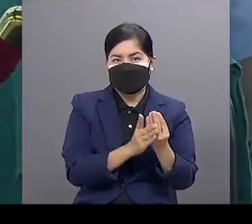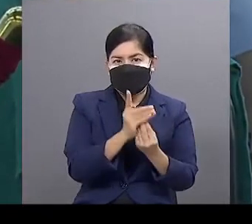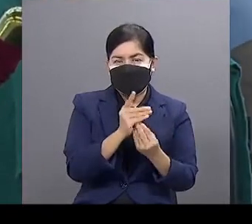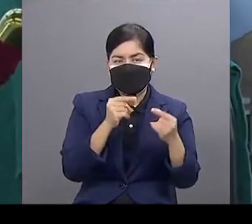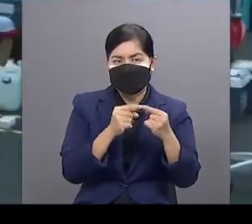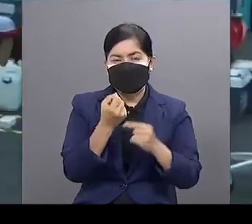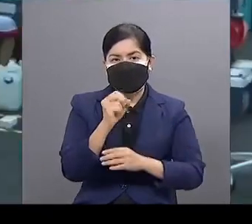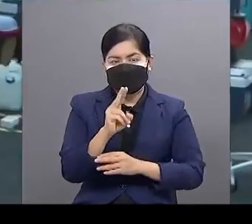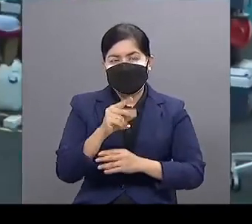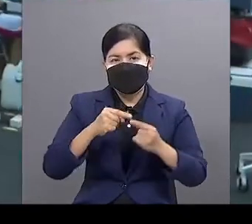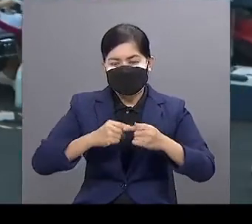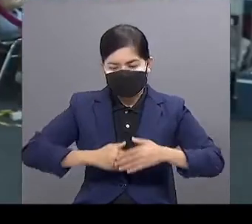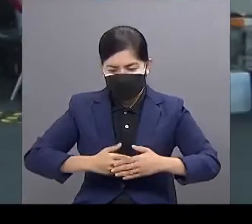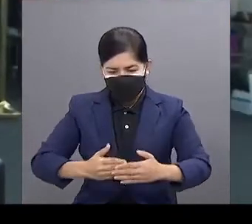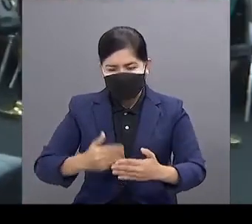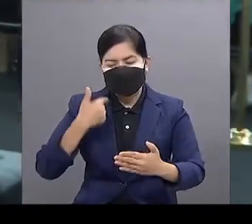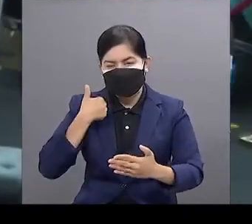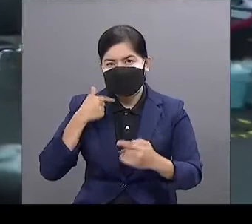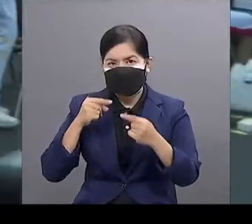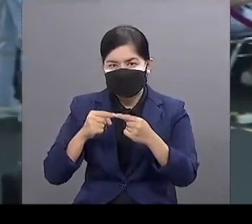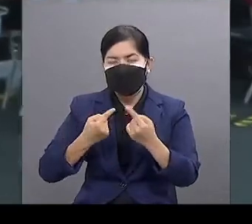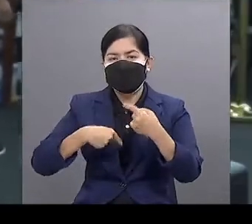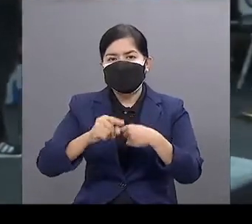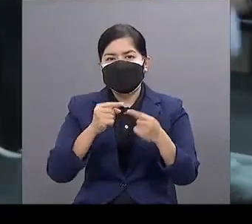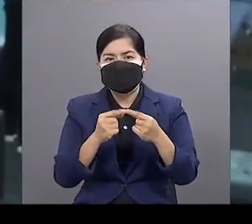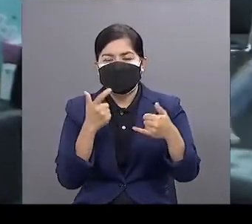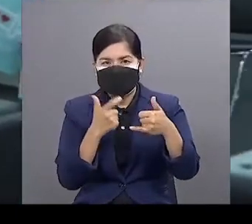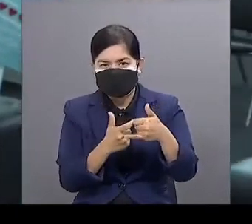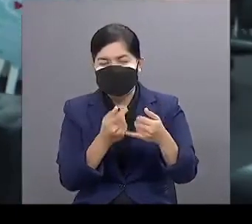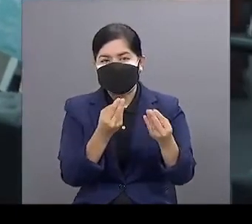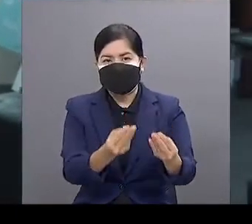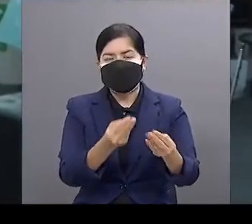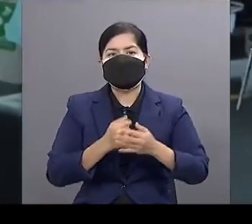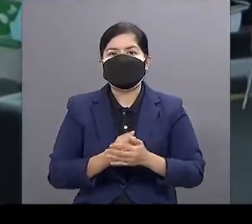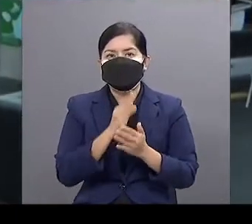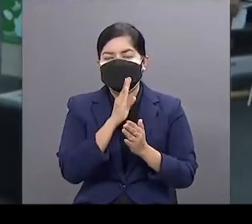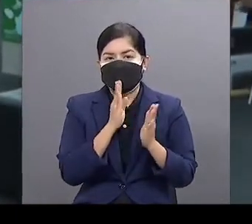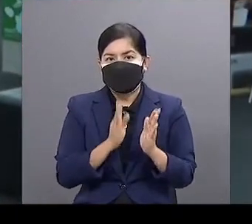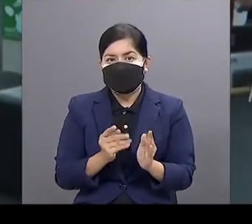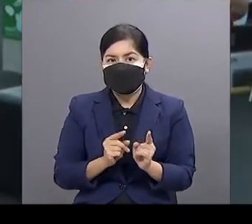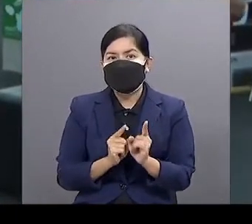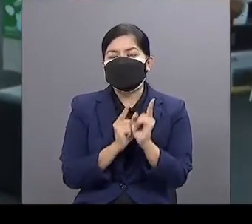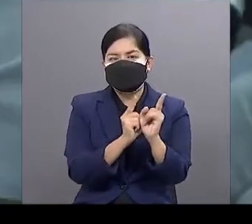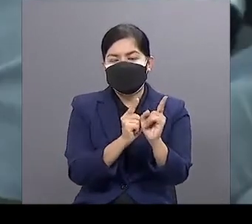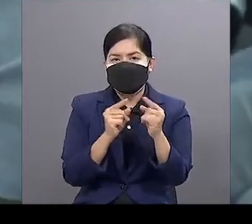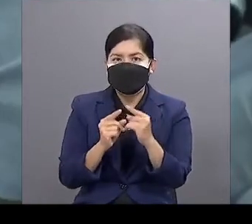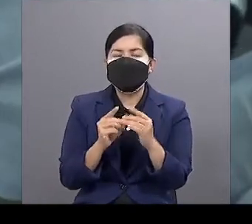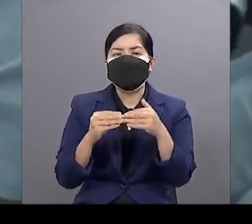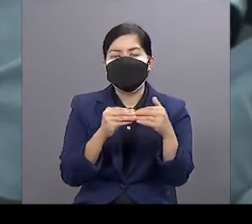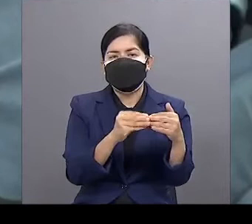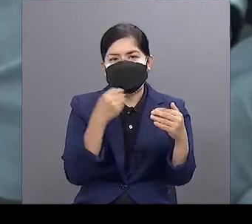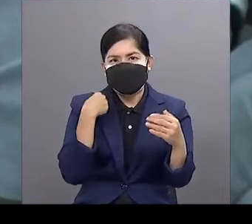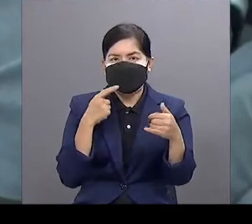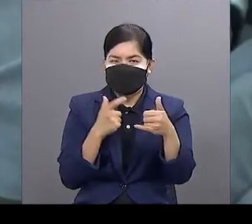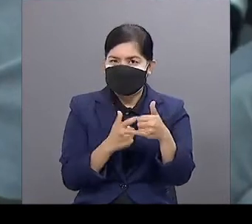วัคซีนโรงพยาบาลทุกแห่งหรือโรงพยาบาลที่ฝากครรภ์ผู้ที่พาไปจะได้รับการฉีดวัคซีนเพิ่มอีก 1คนโดยจะมีการตรวจ